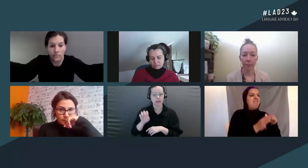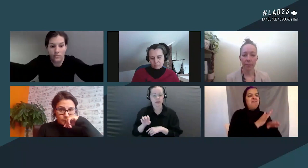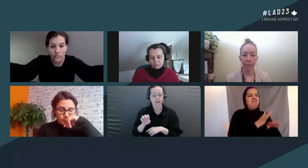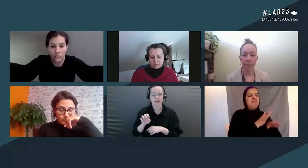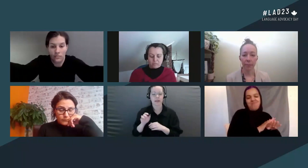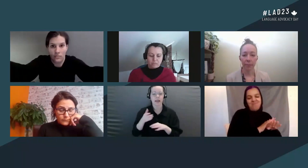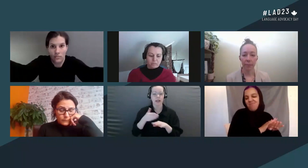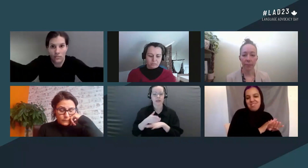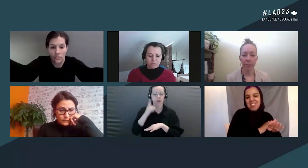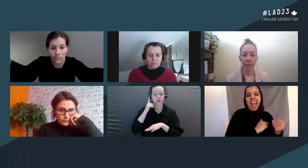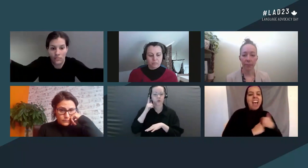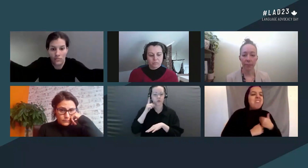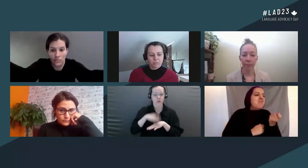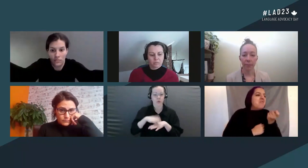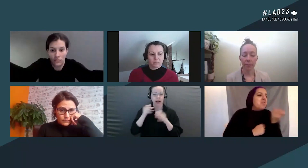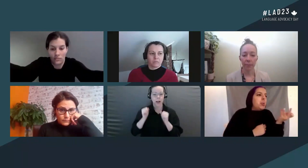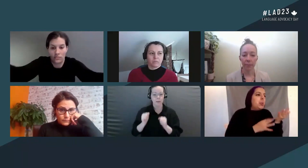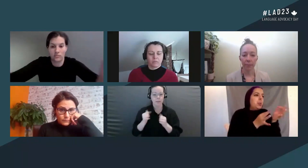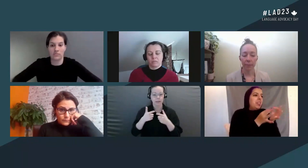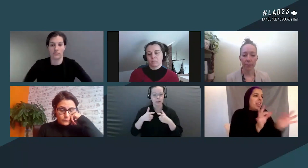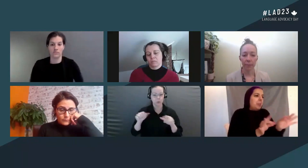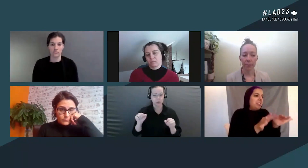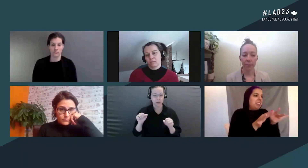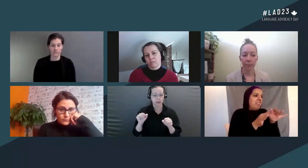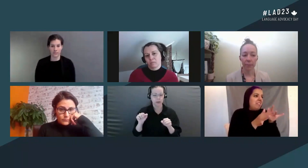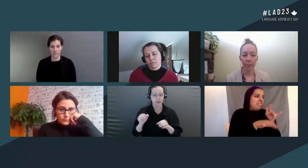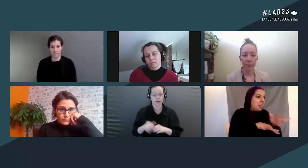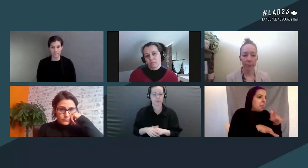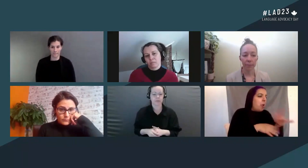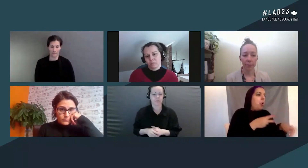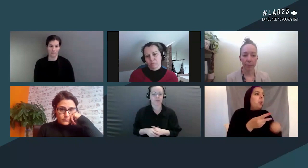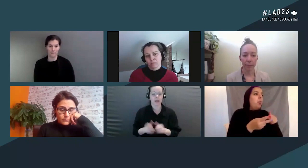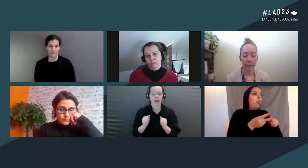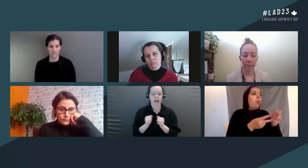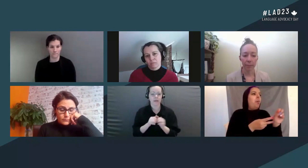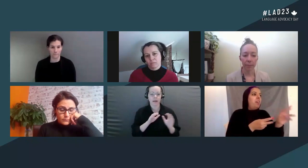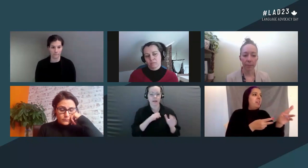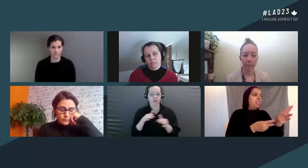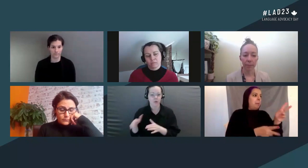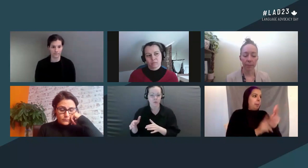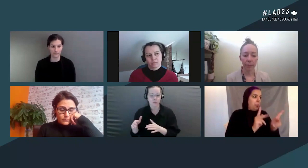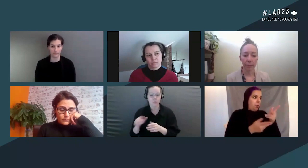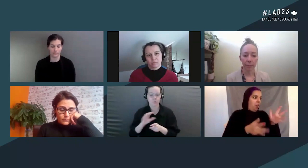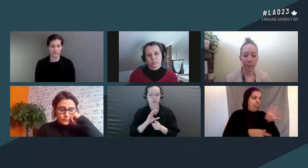Inaudible. Il y a des groupes qui sont nouveaux, qui ont une capacité